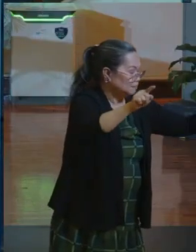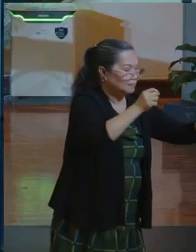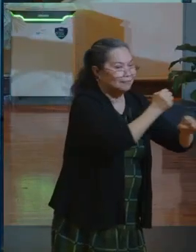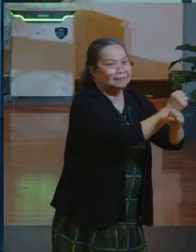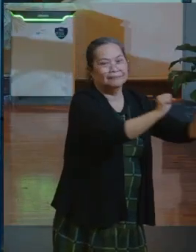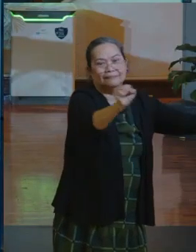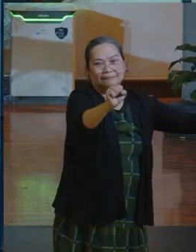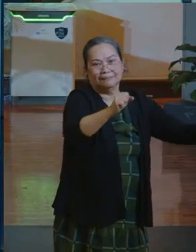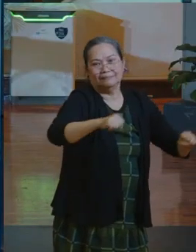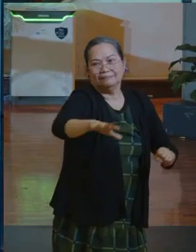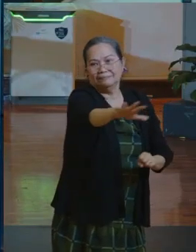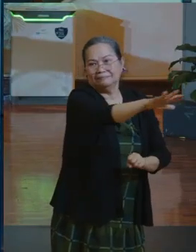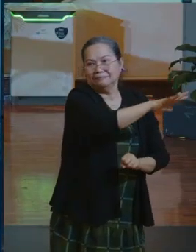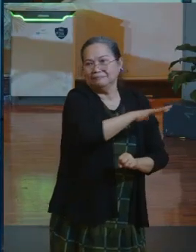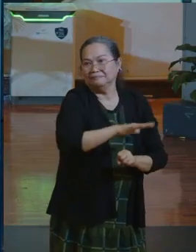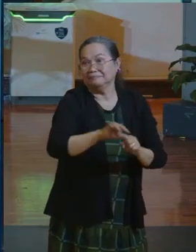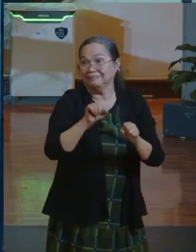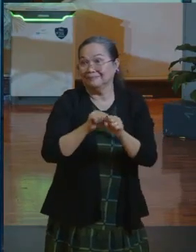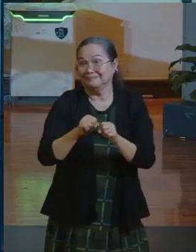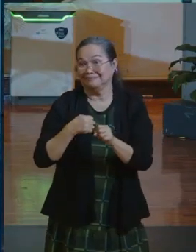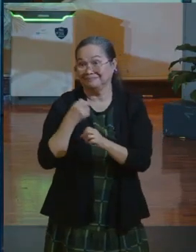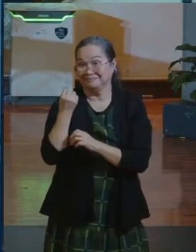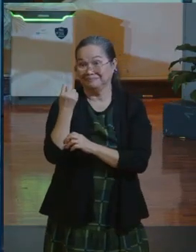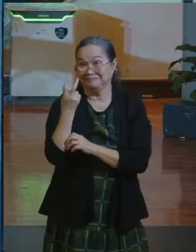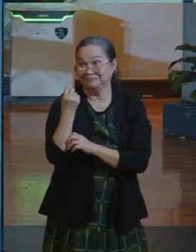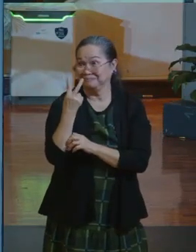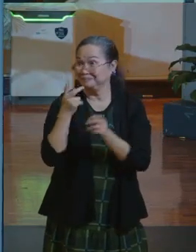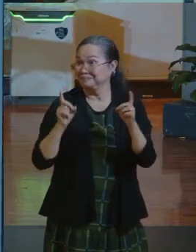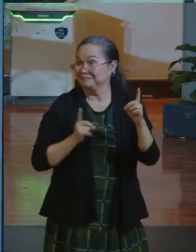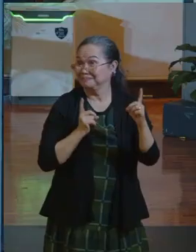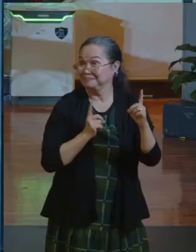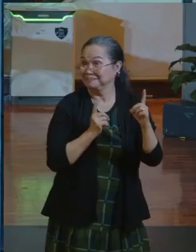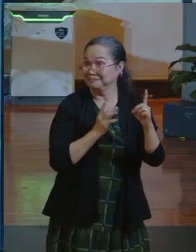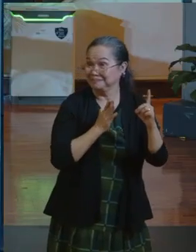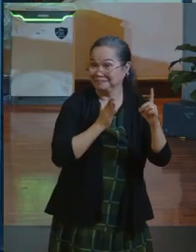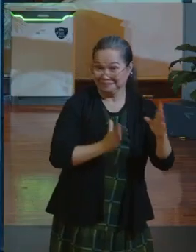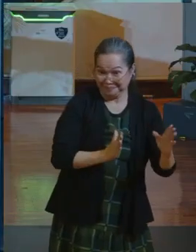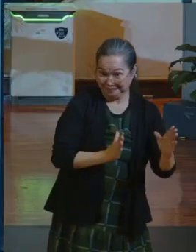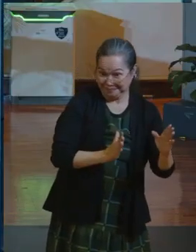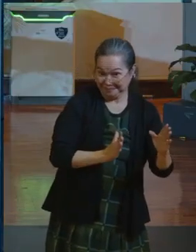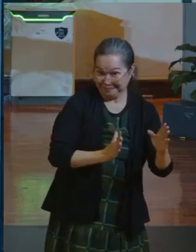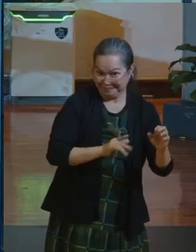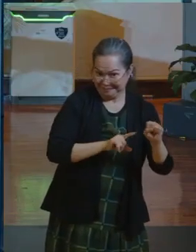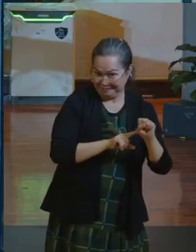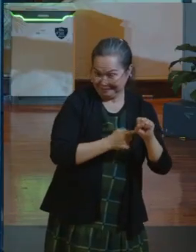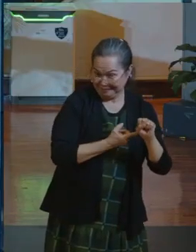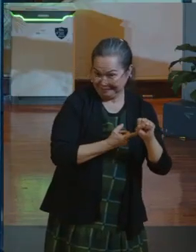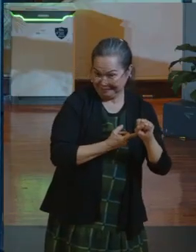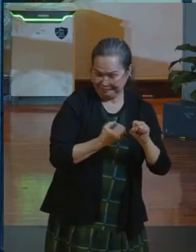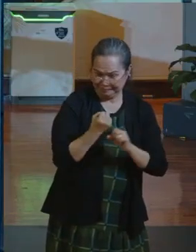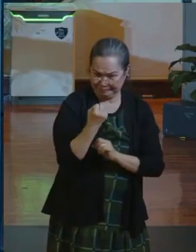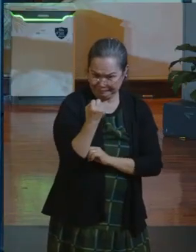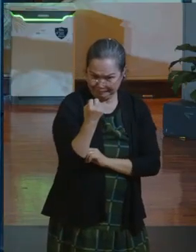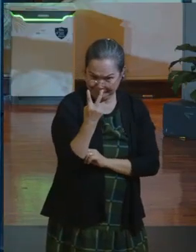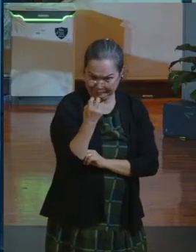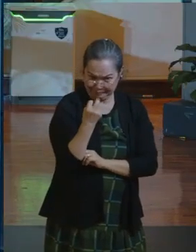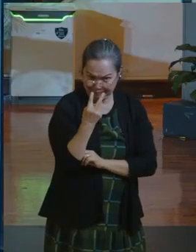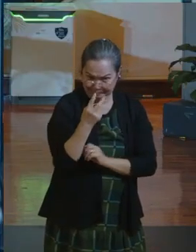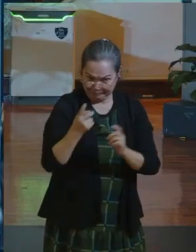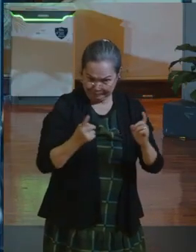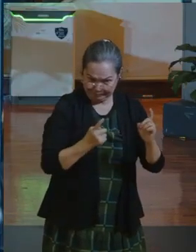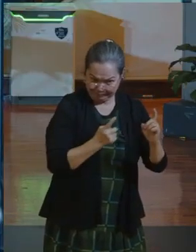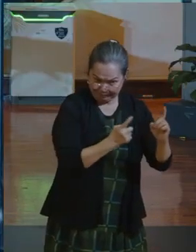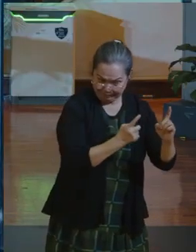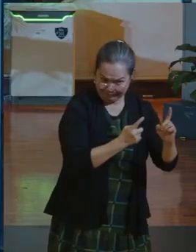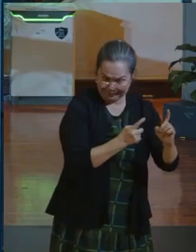kaligtasan. So itong 12 na ito, so nag-umpisa silang 12, tapos yun